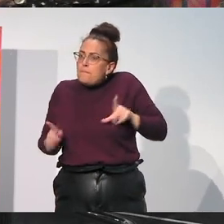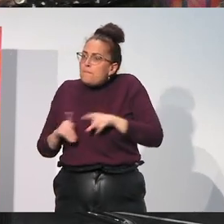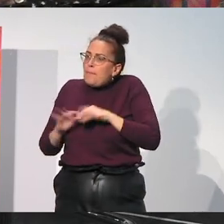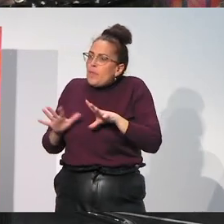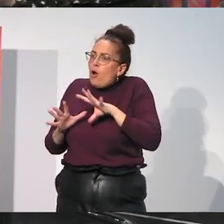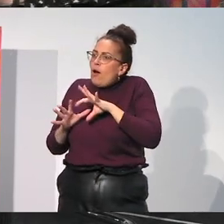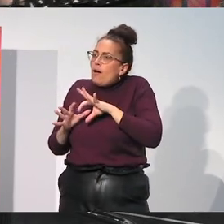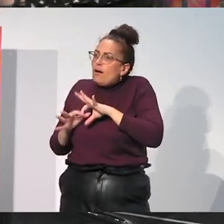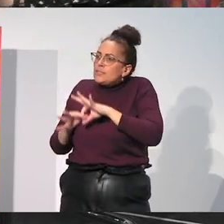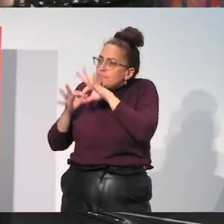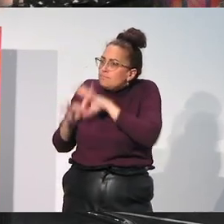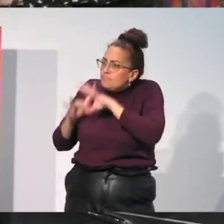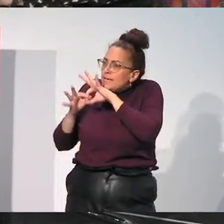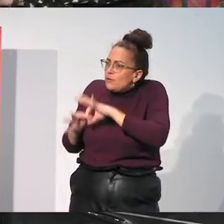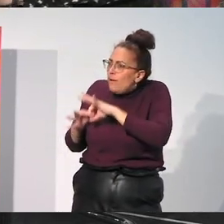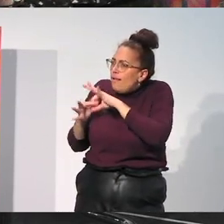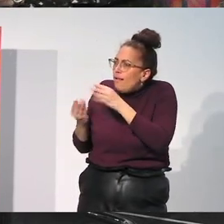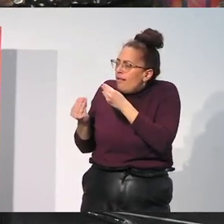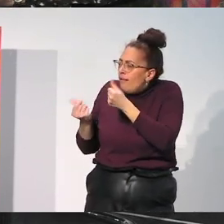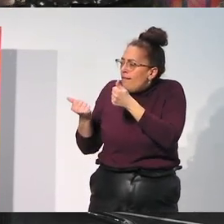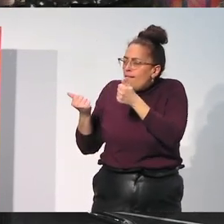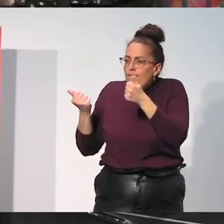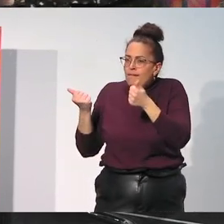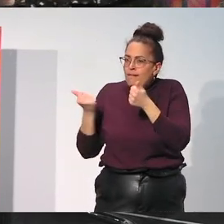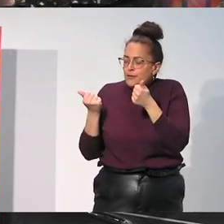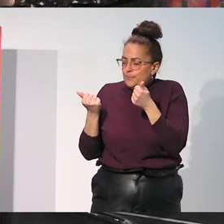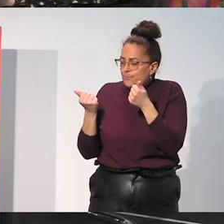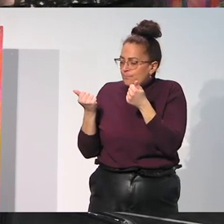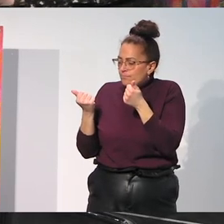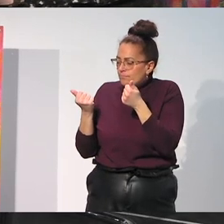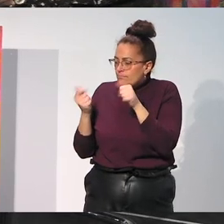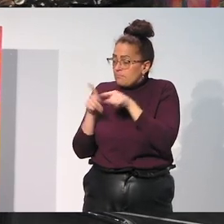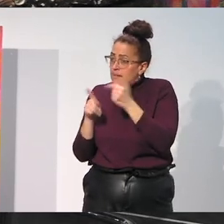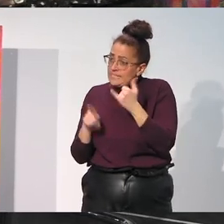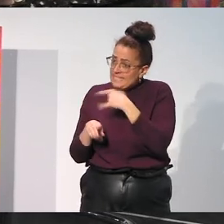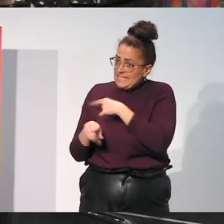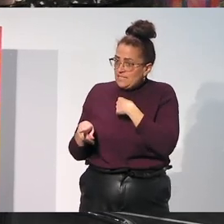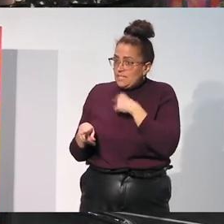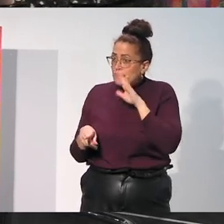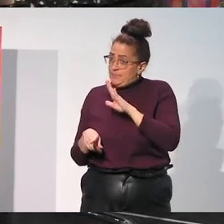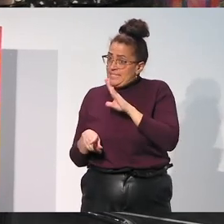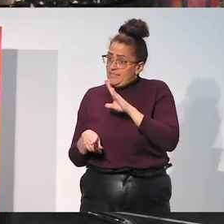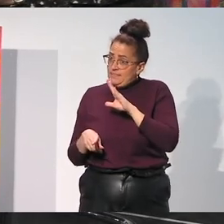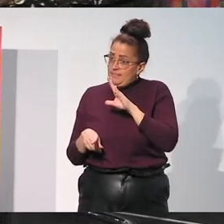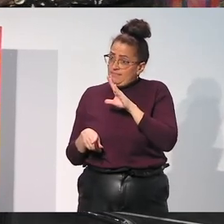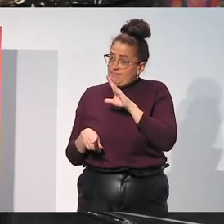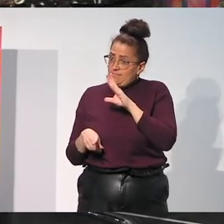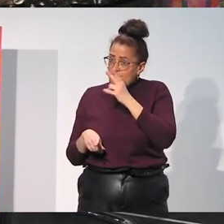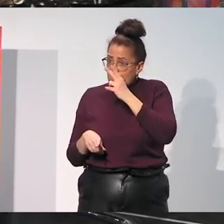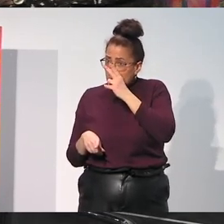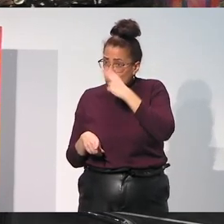spirituel, en fait. Et vous développez dans votre livre l'idée que la pensée occidentale s'est beaucoup inspirée, en fait,